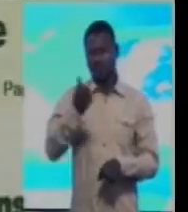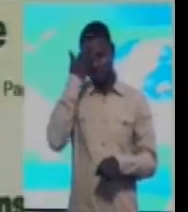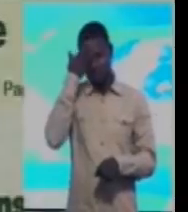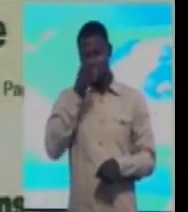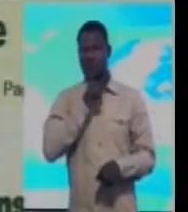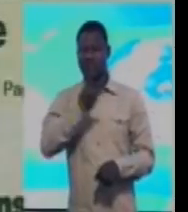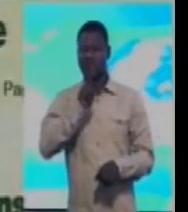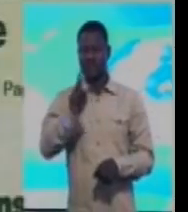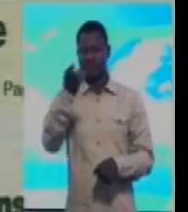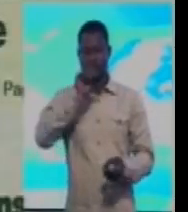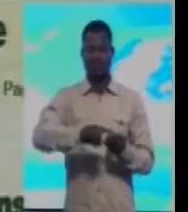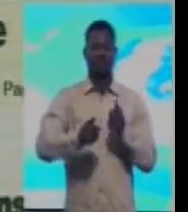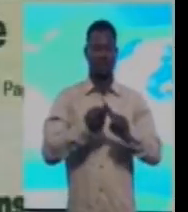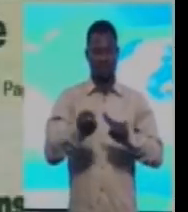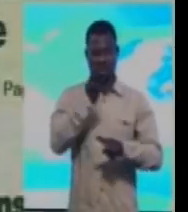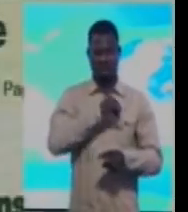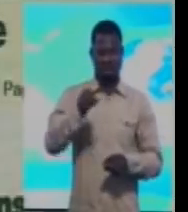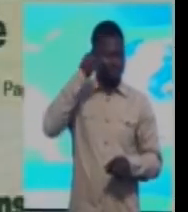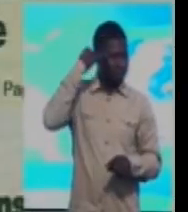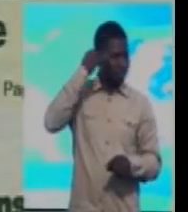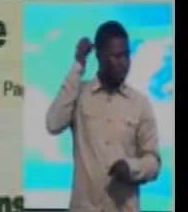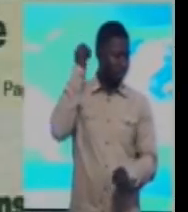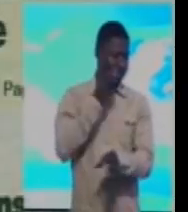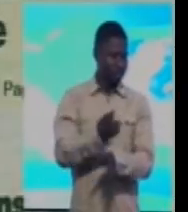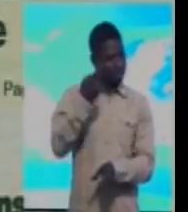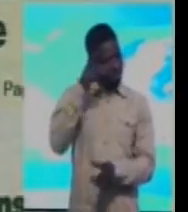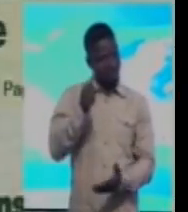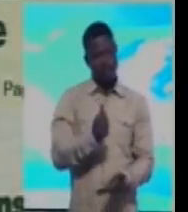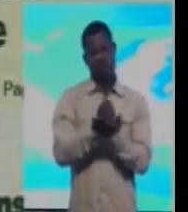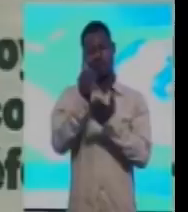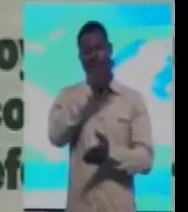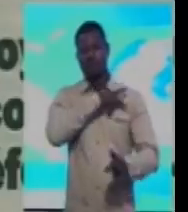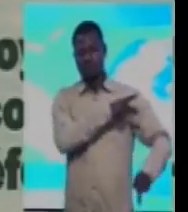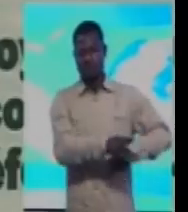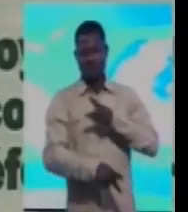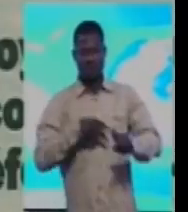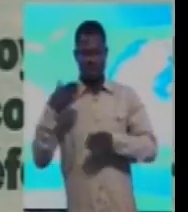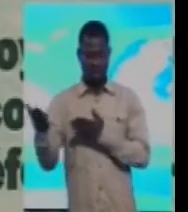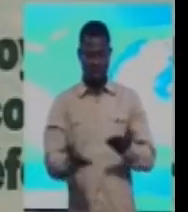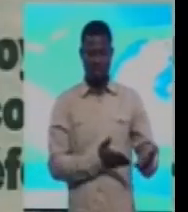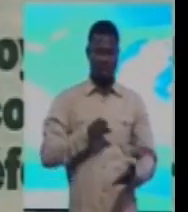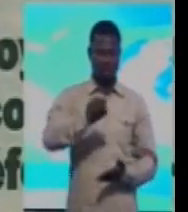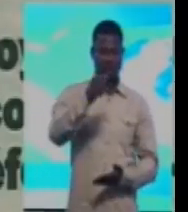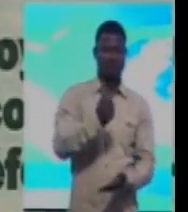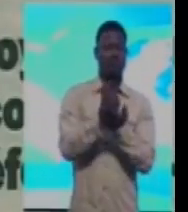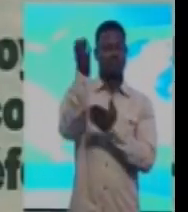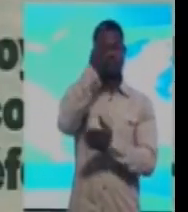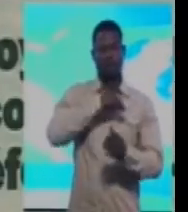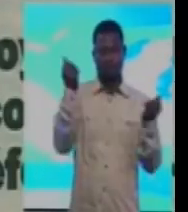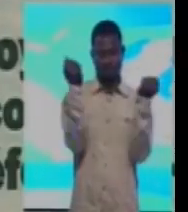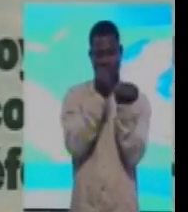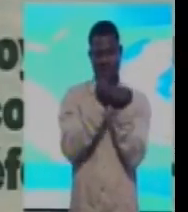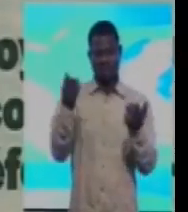Le Japon manifeste déjà sa solidarité au peuple burkinabé en apportant sa contribution à la lutte contre